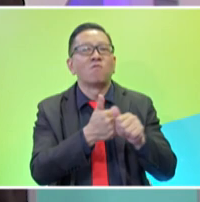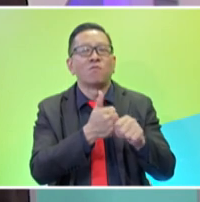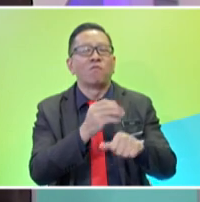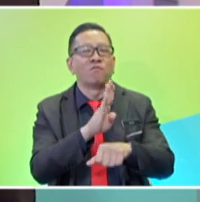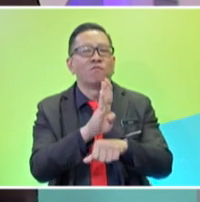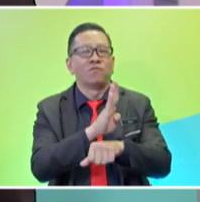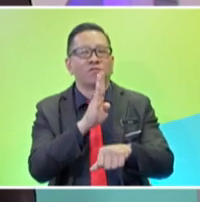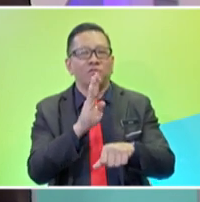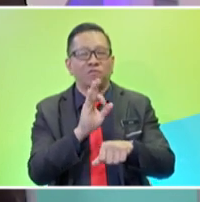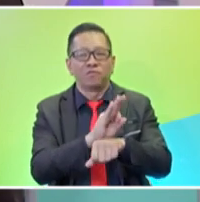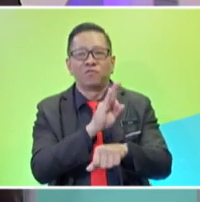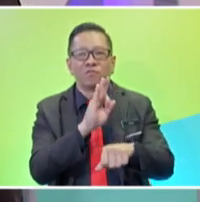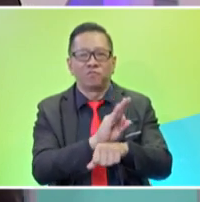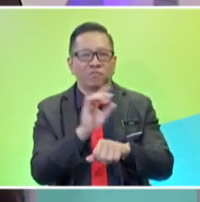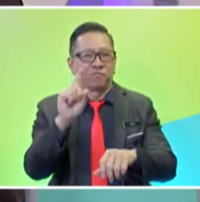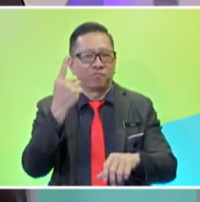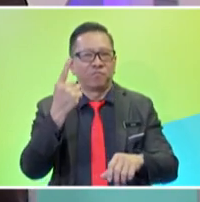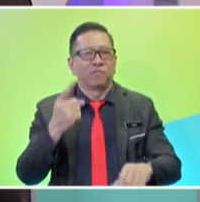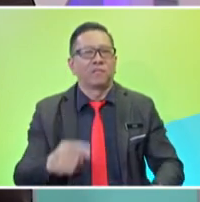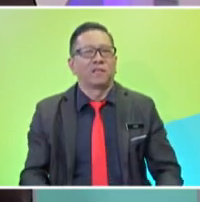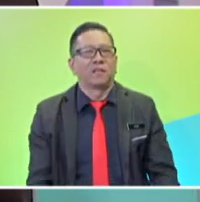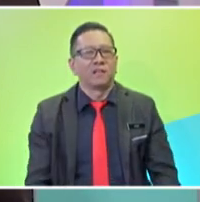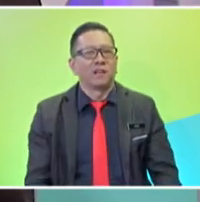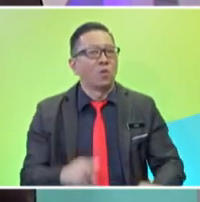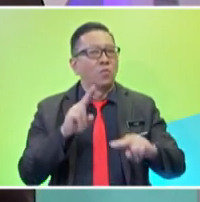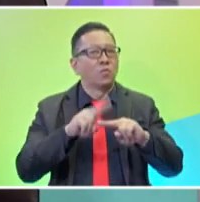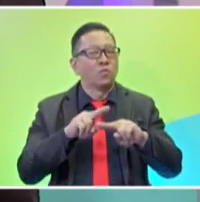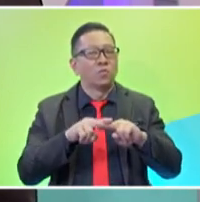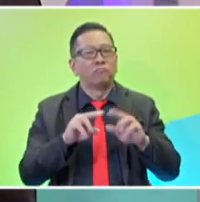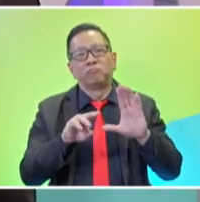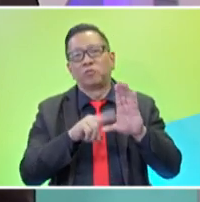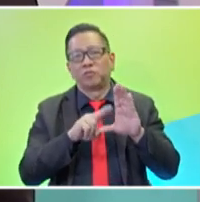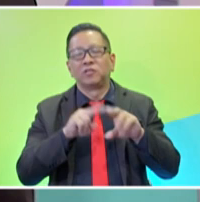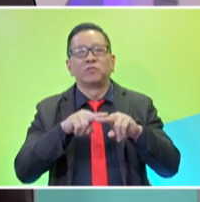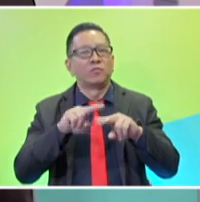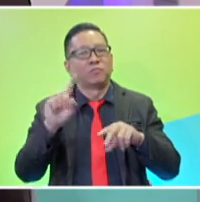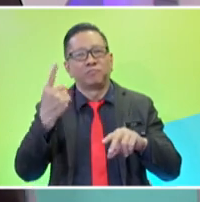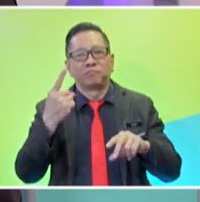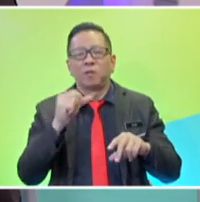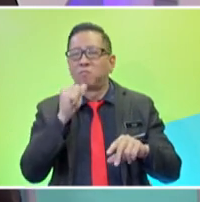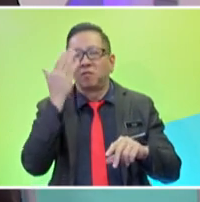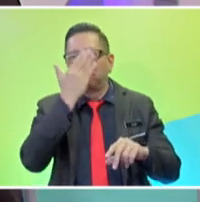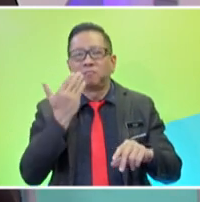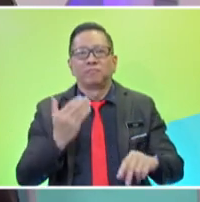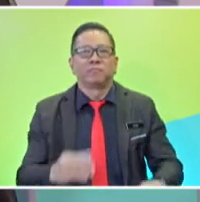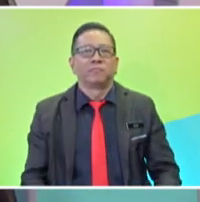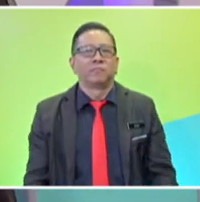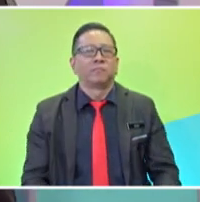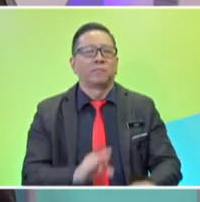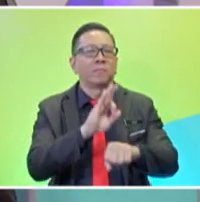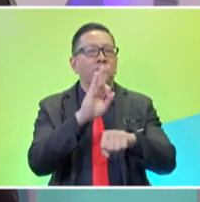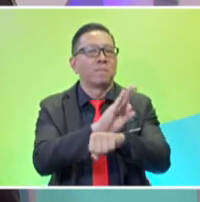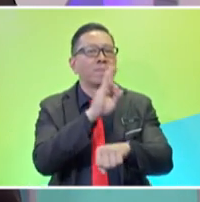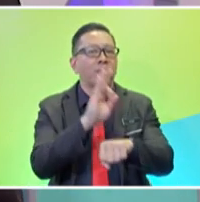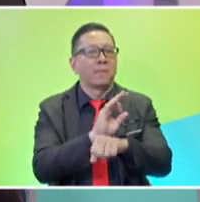boleh duduk aja Oh itu maknanya bentuk fungsi yang kedua